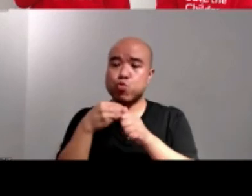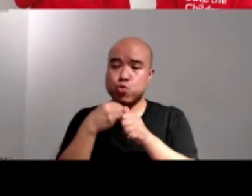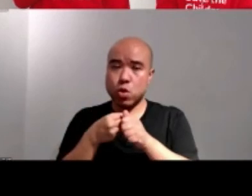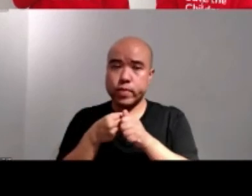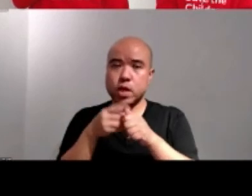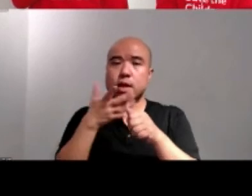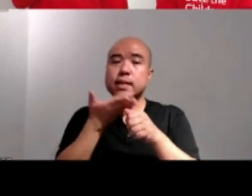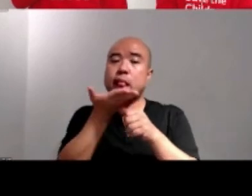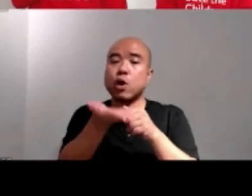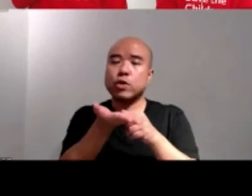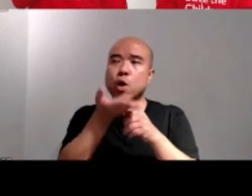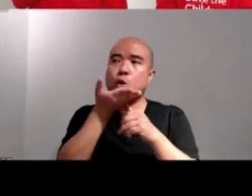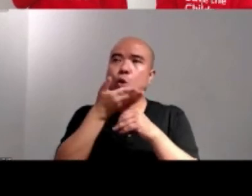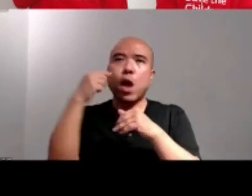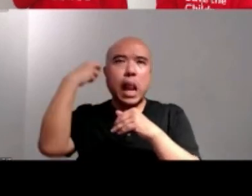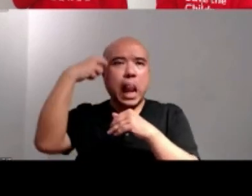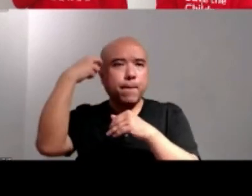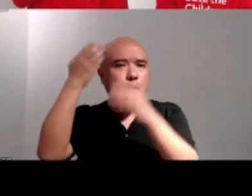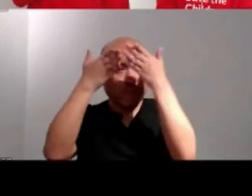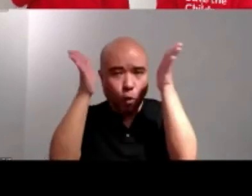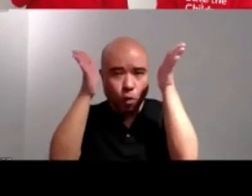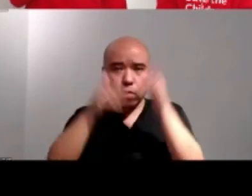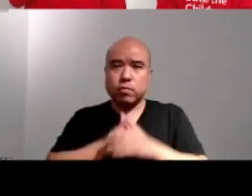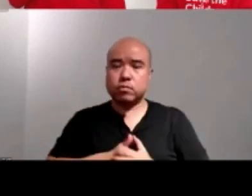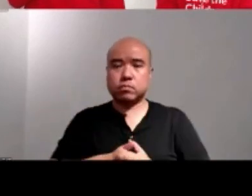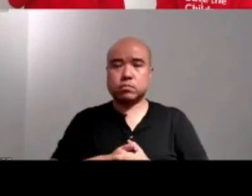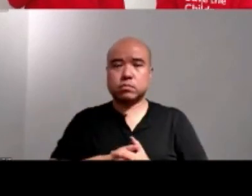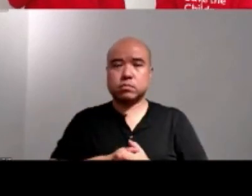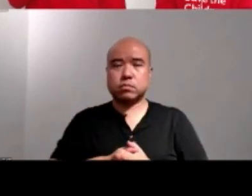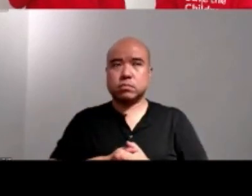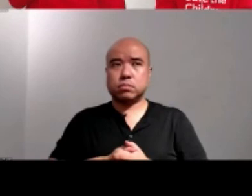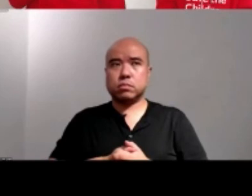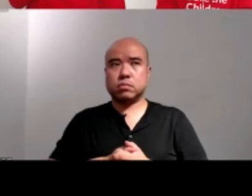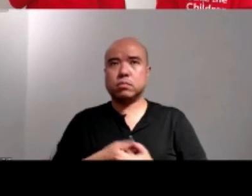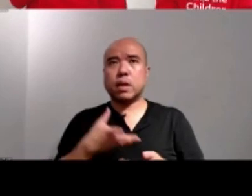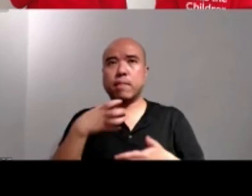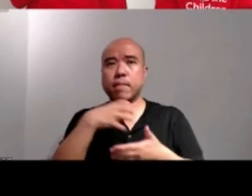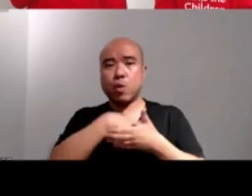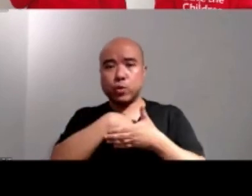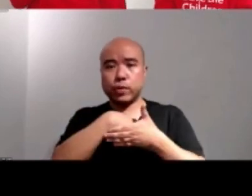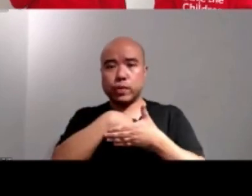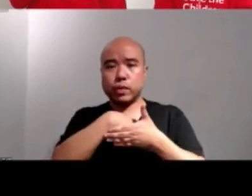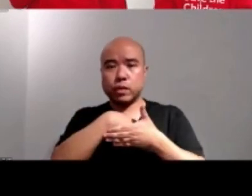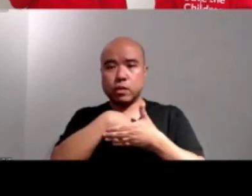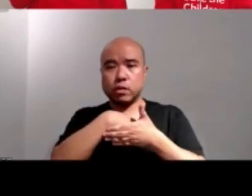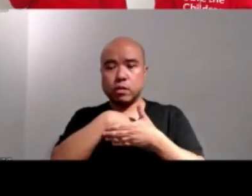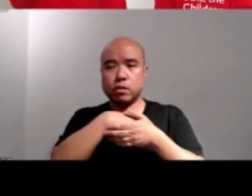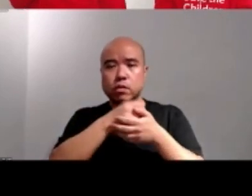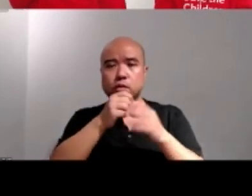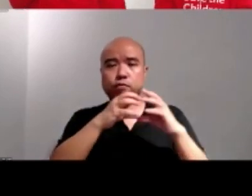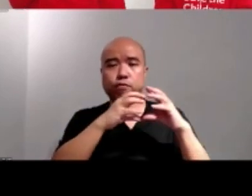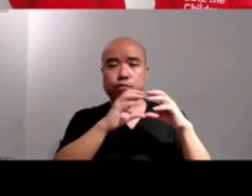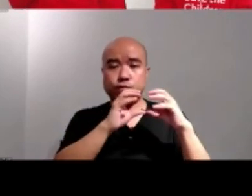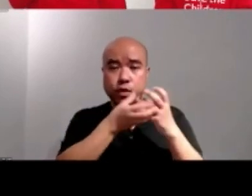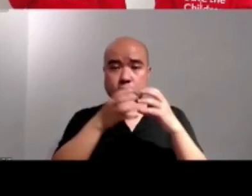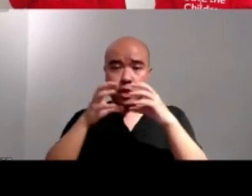者的多角度思考和同理心。而我们工作坊的内容大概是分组来一起去讨论一下